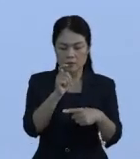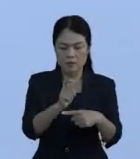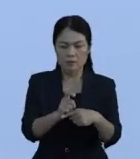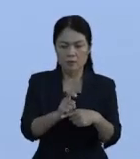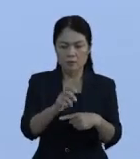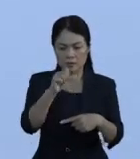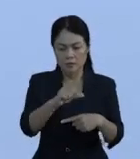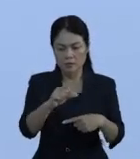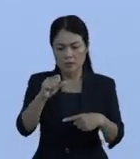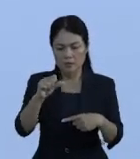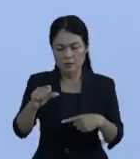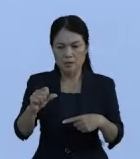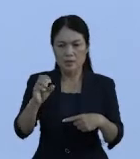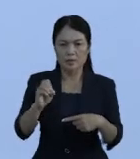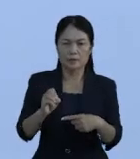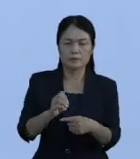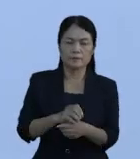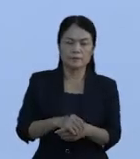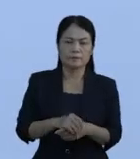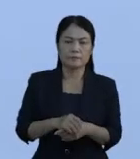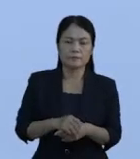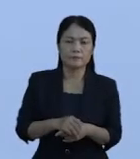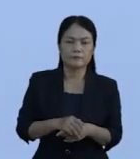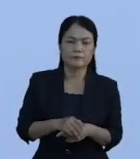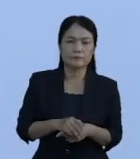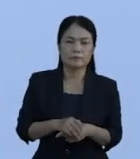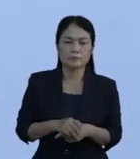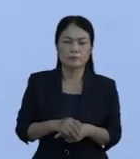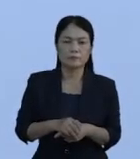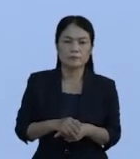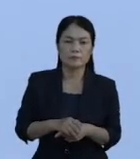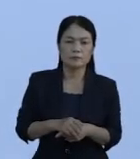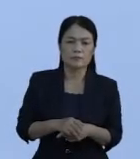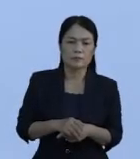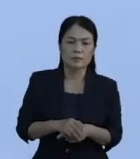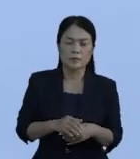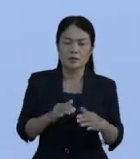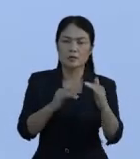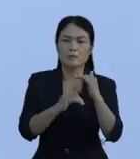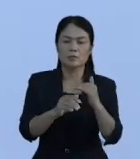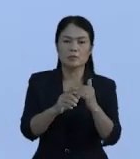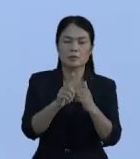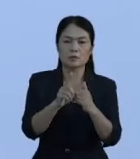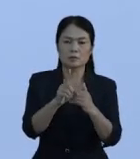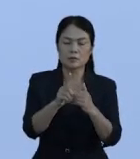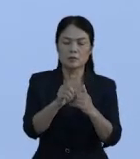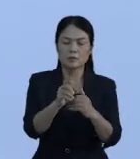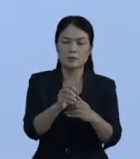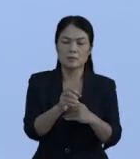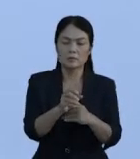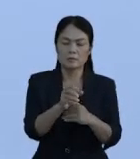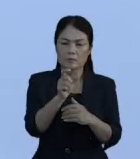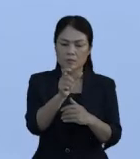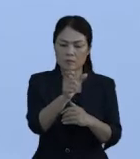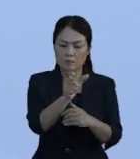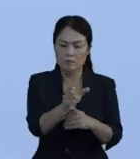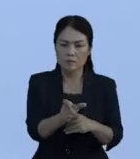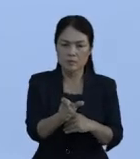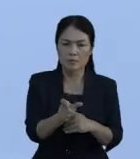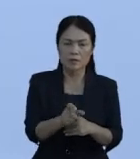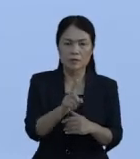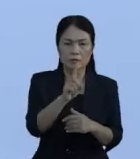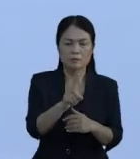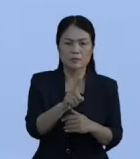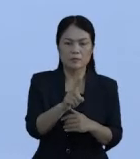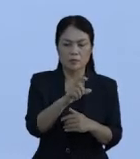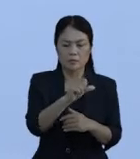sai chấn đấy và trời mưa được trống sai chấn cái cú ban tùng nót tha muối lò thì ấy cứ muối mùi